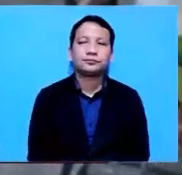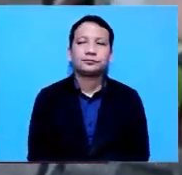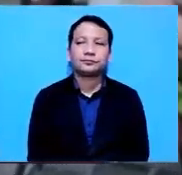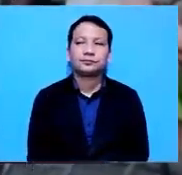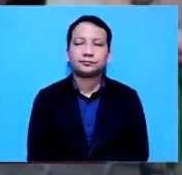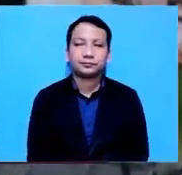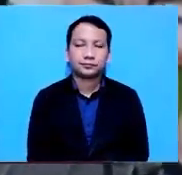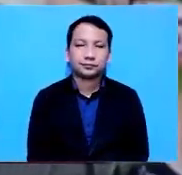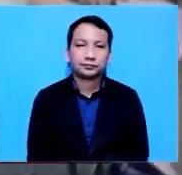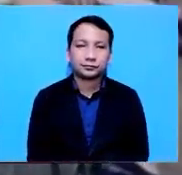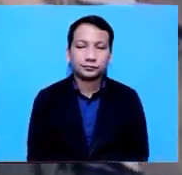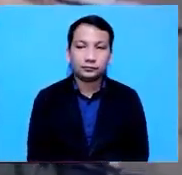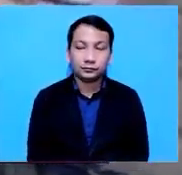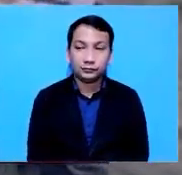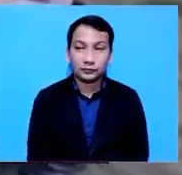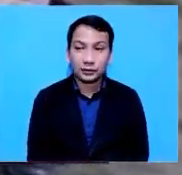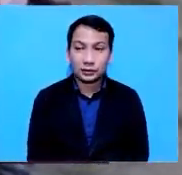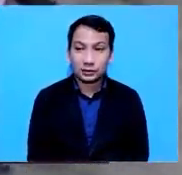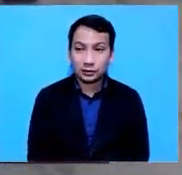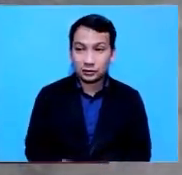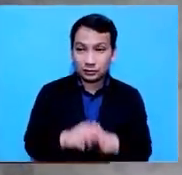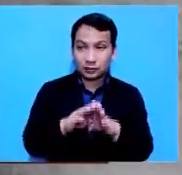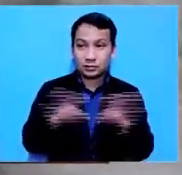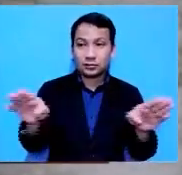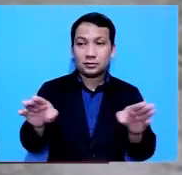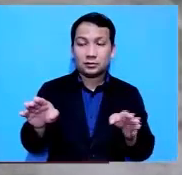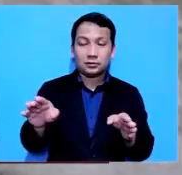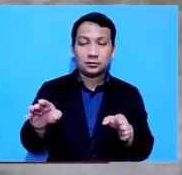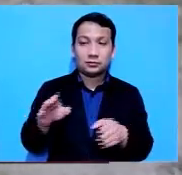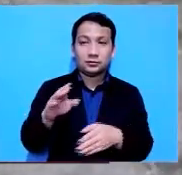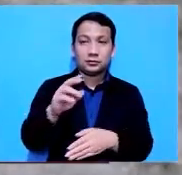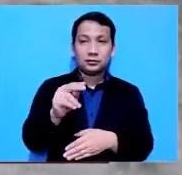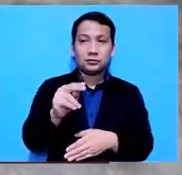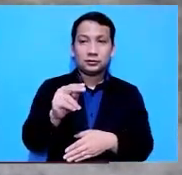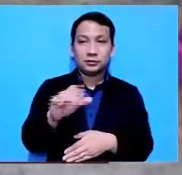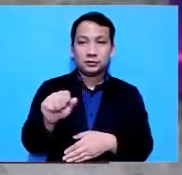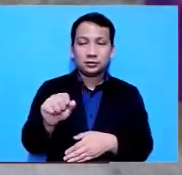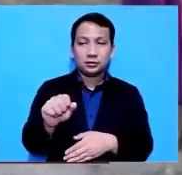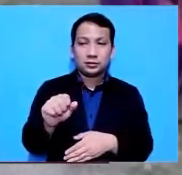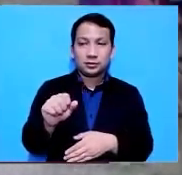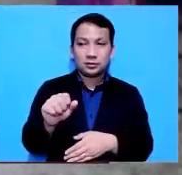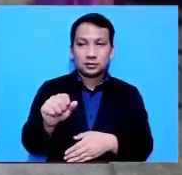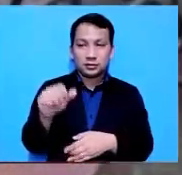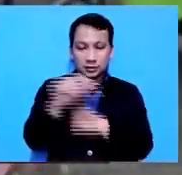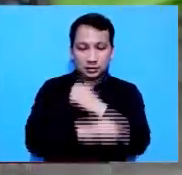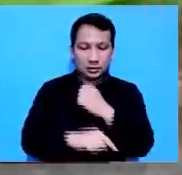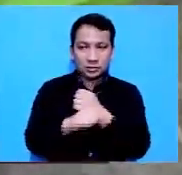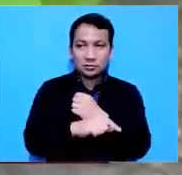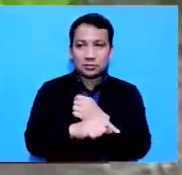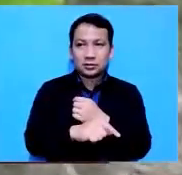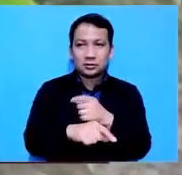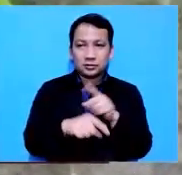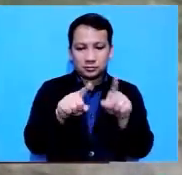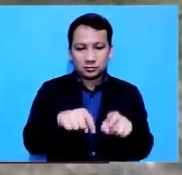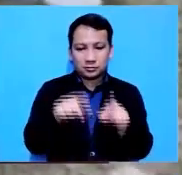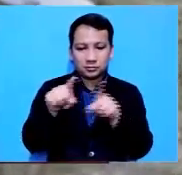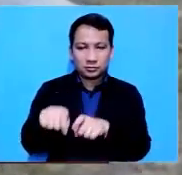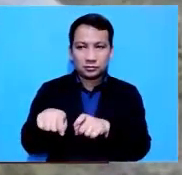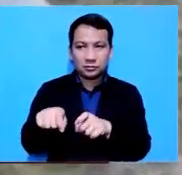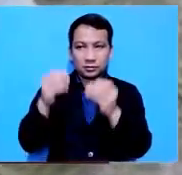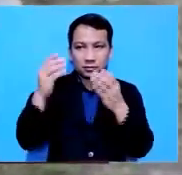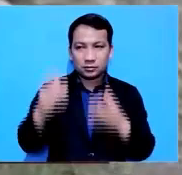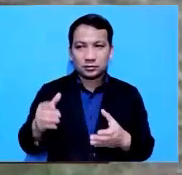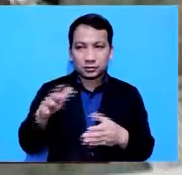Sa open field na ito ng Lutukan Integrated National High School sa Sariaya, Quezon, pinag-exam ng isang guro ang kanyang